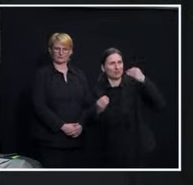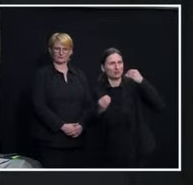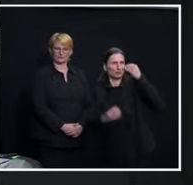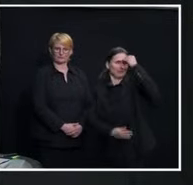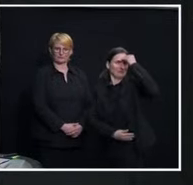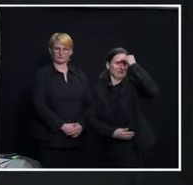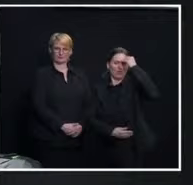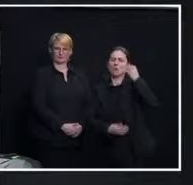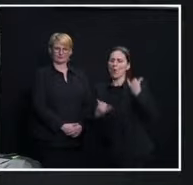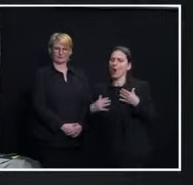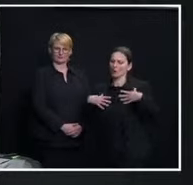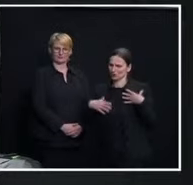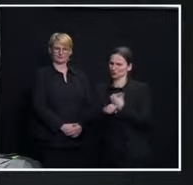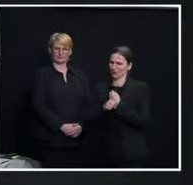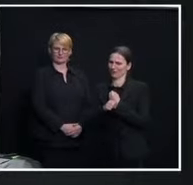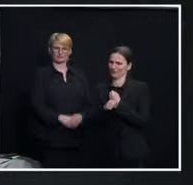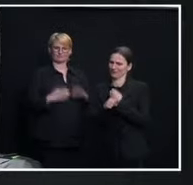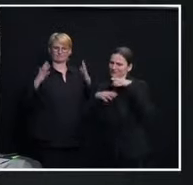durchaus gelungen.